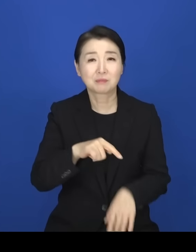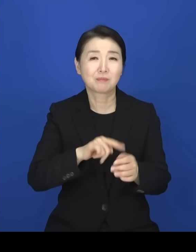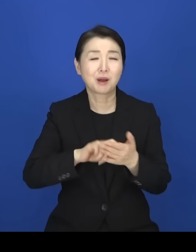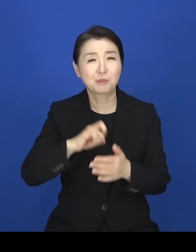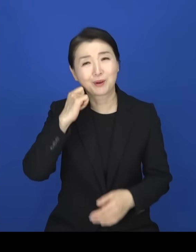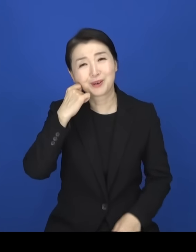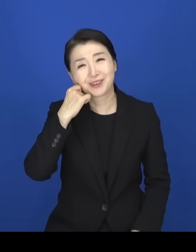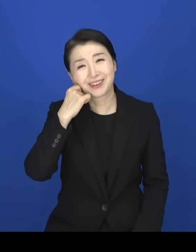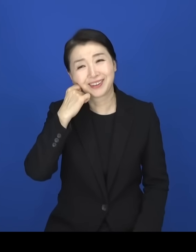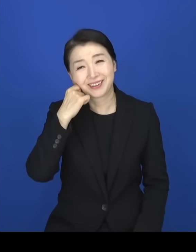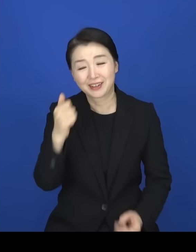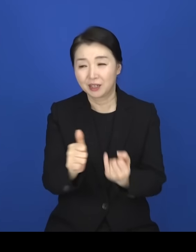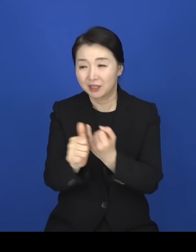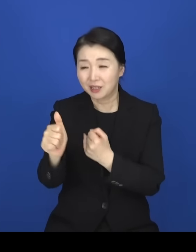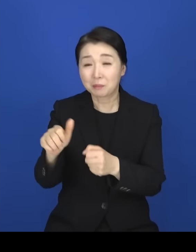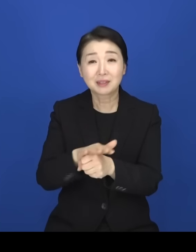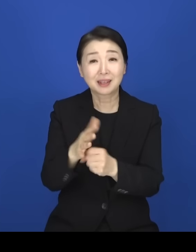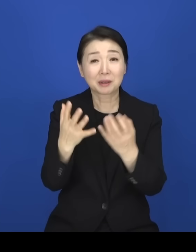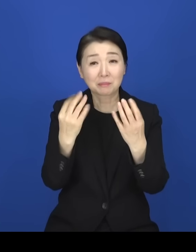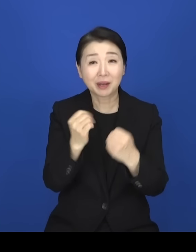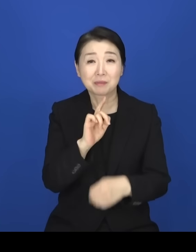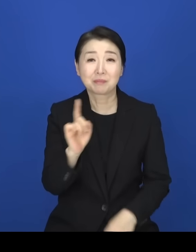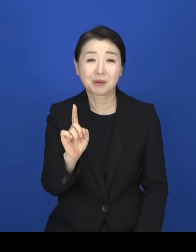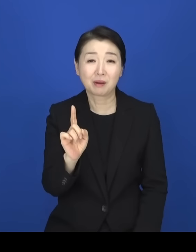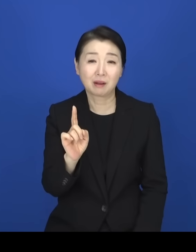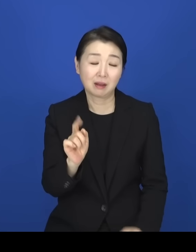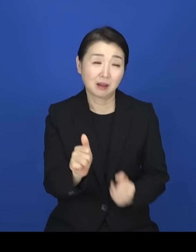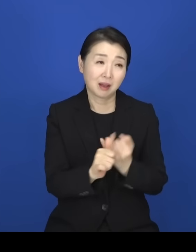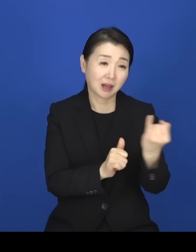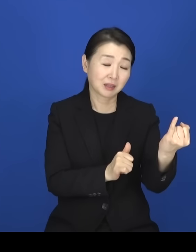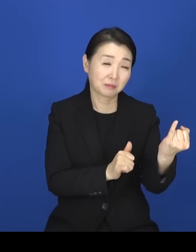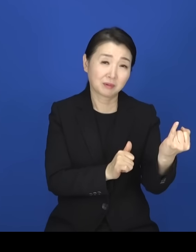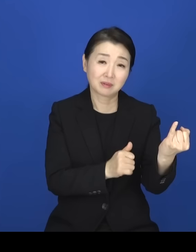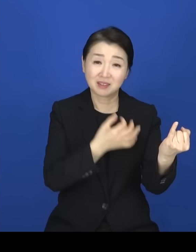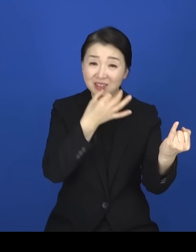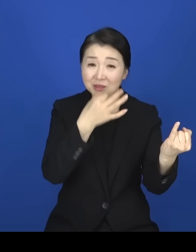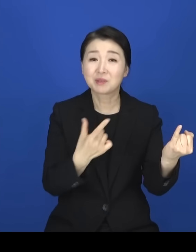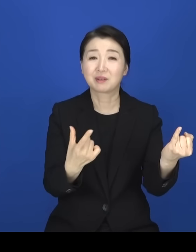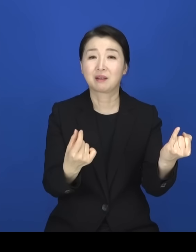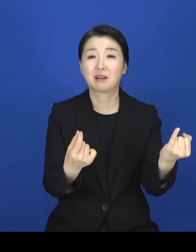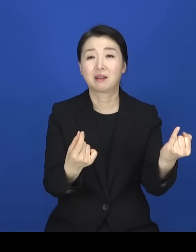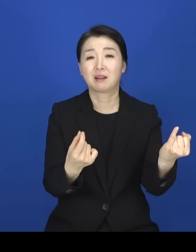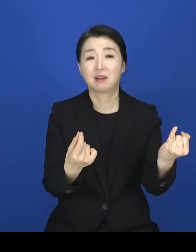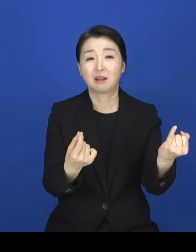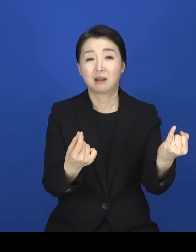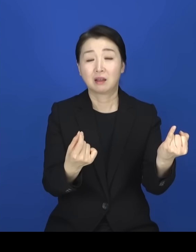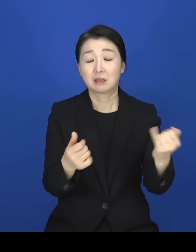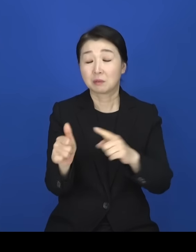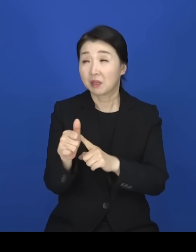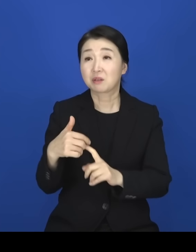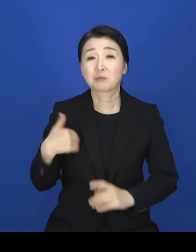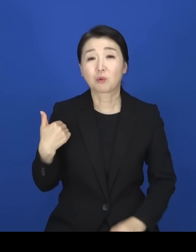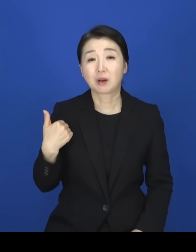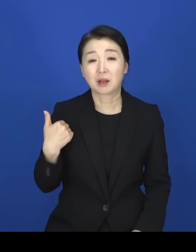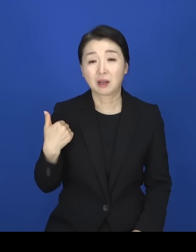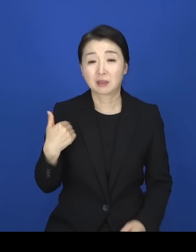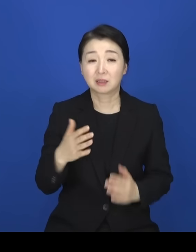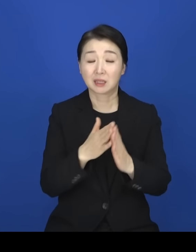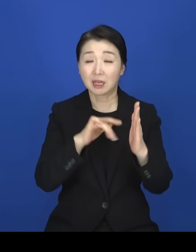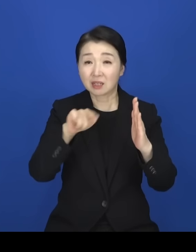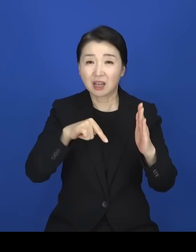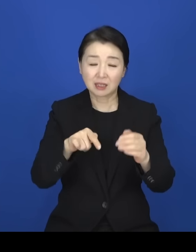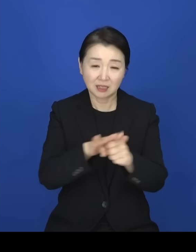네, 남편이 정이 많다 그러면은 보통 이제 굉장히 아내분들이 벌써 이제 이런 아 그래? 네. 지금 남자들은 전혀 모르는데 아니 가정에 많은- 정이